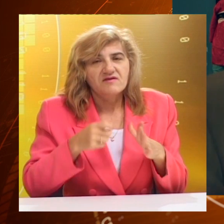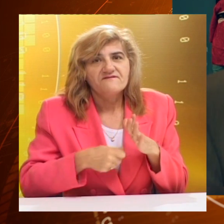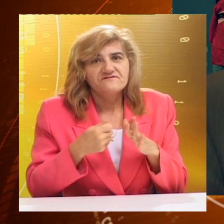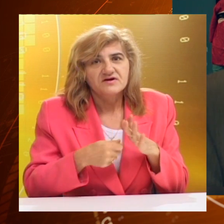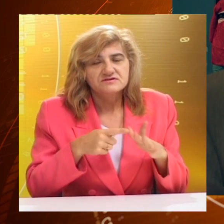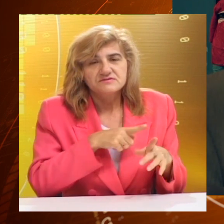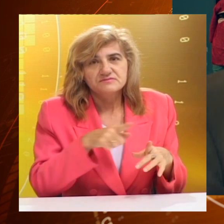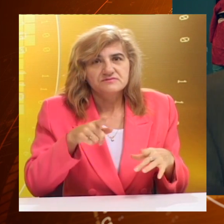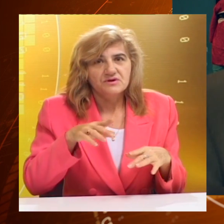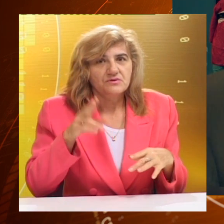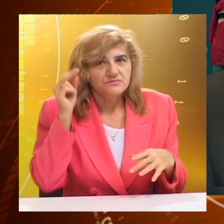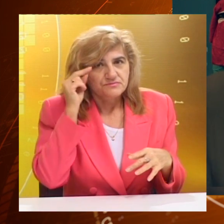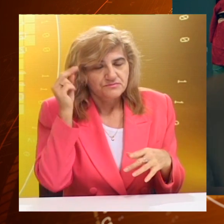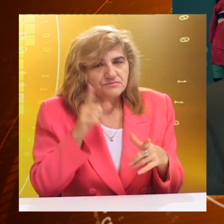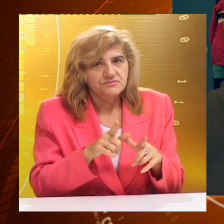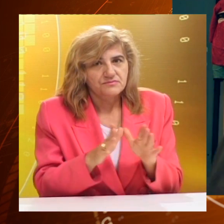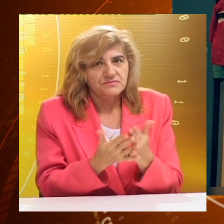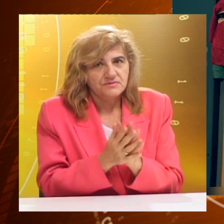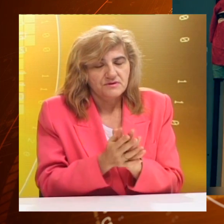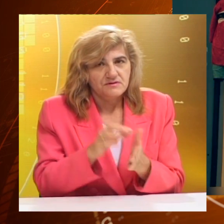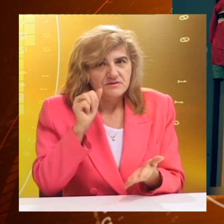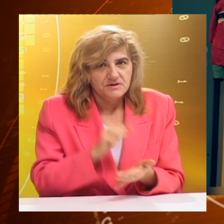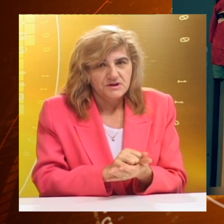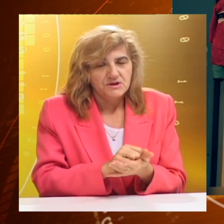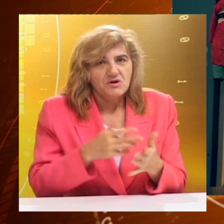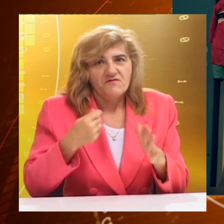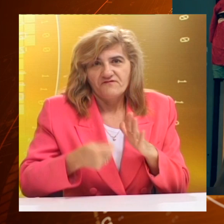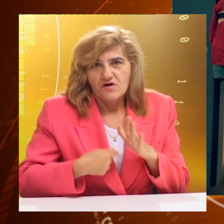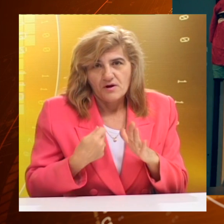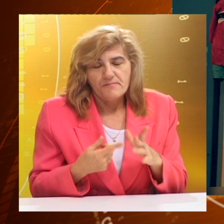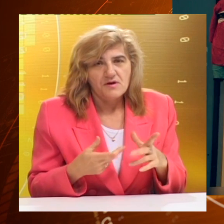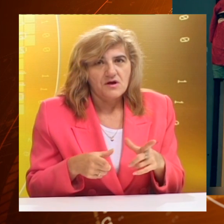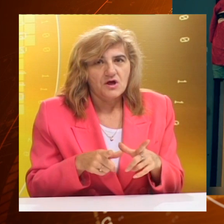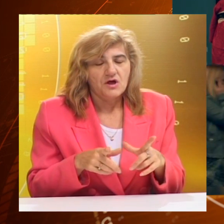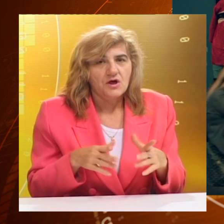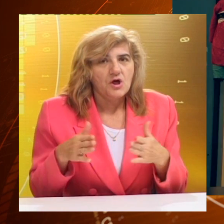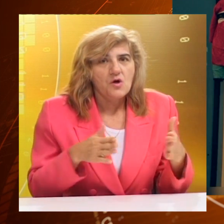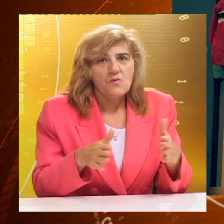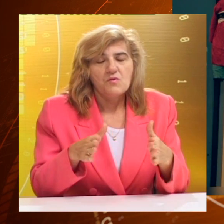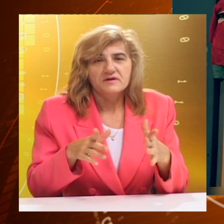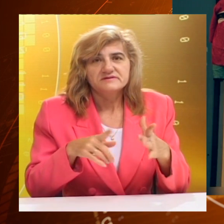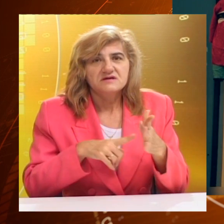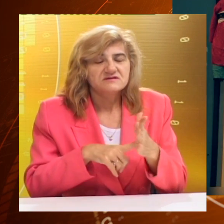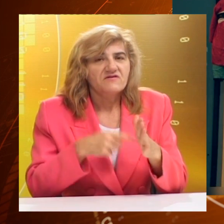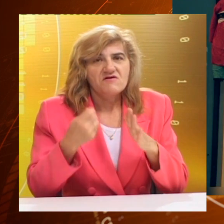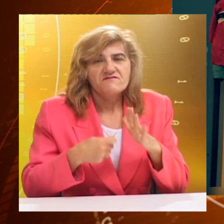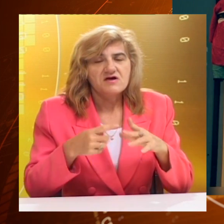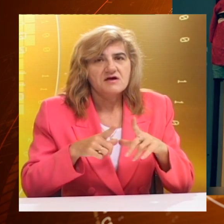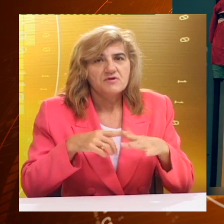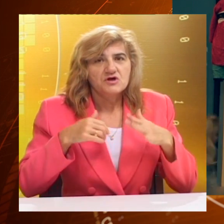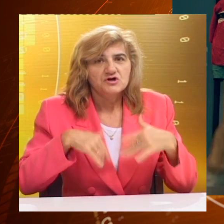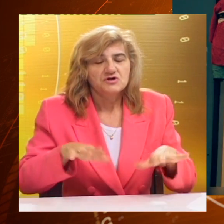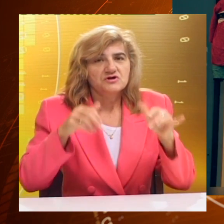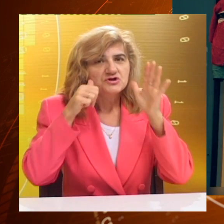dijela do naučnog foruma, do izdavanja knjiga, do filmskog projekcija, do Trgove ulica živije